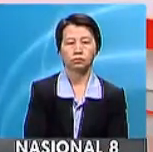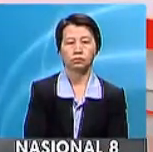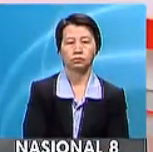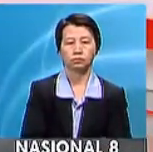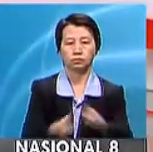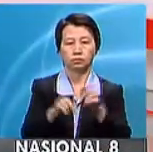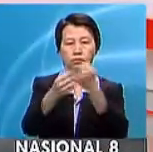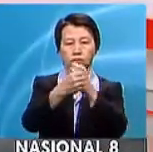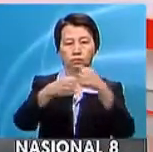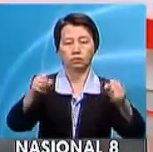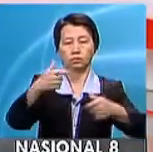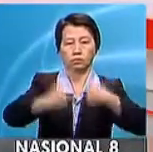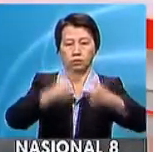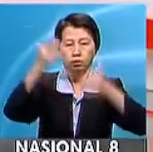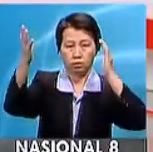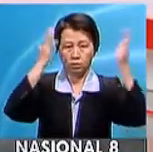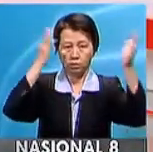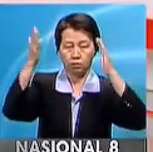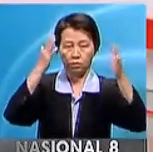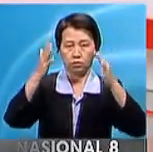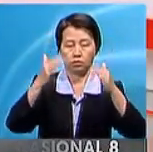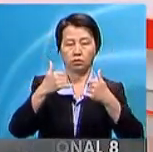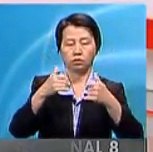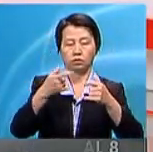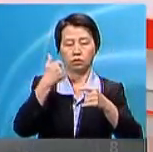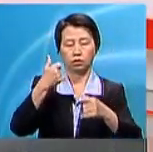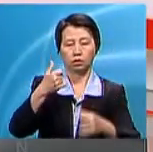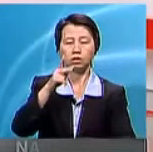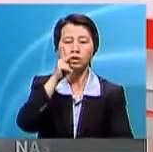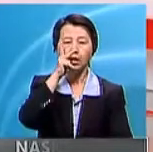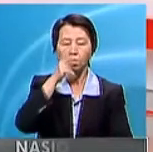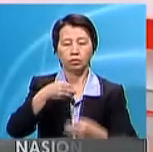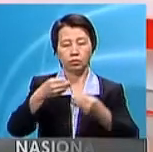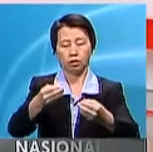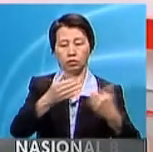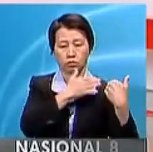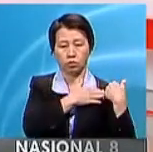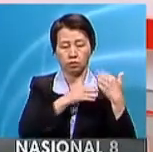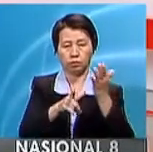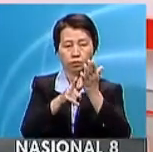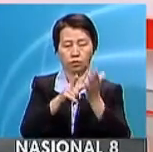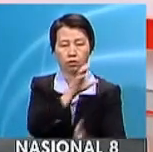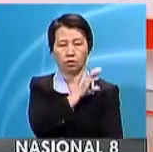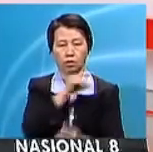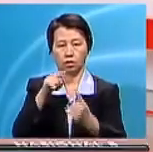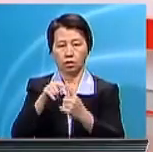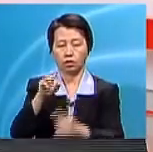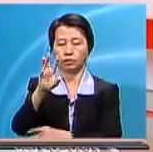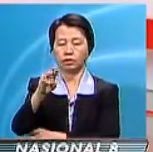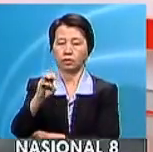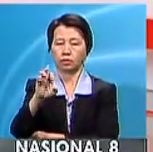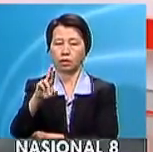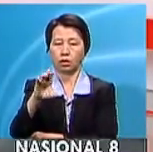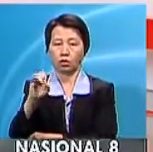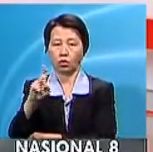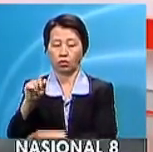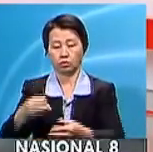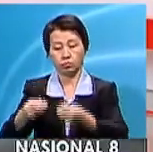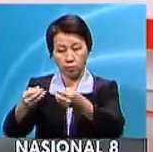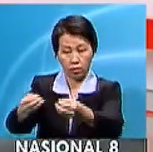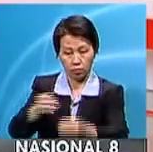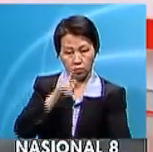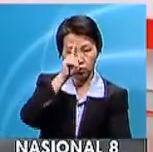Sebagai persiapan menghadapi Liga Malaysia musim depan, skuad Hijau Kuning menawarkan jawatan penolong jurulatih kepada Ramon Marcote. Tawaran dibuat